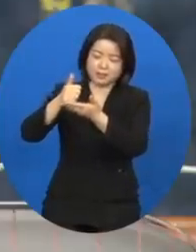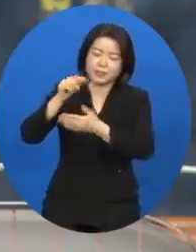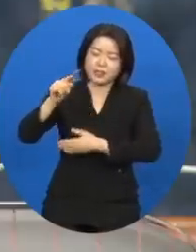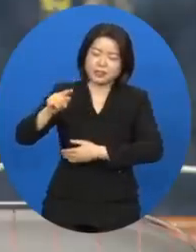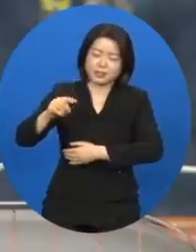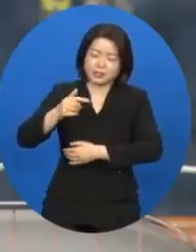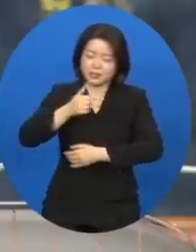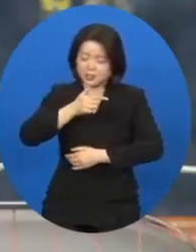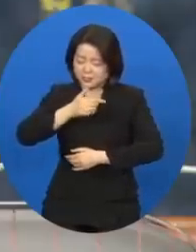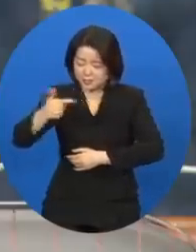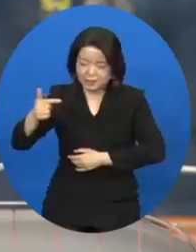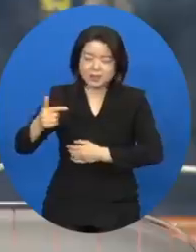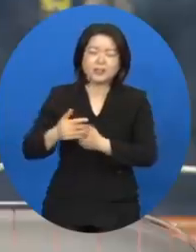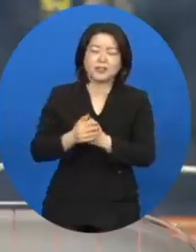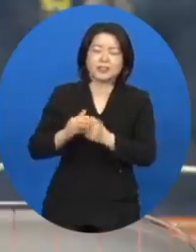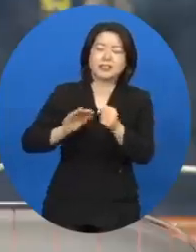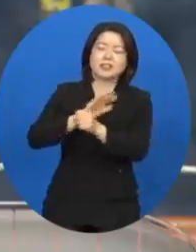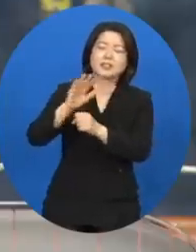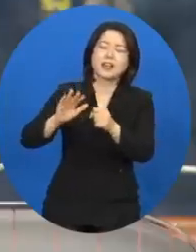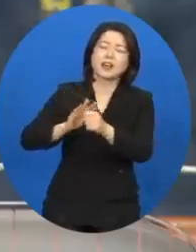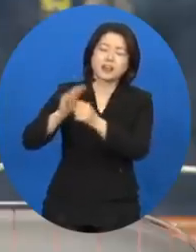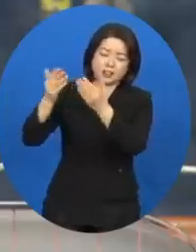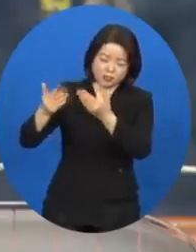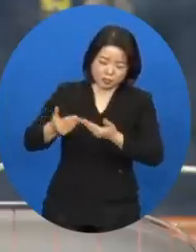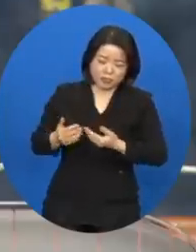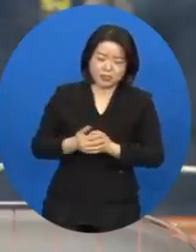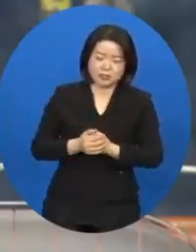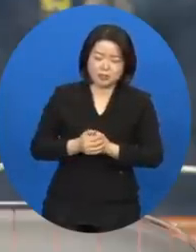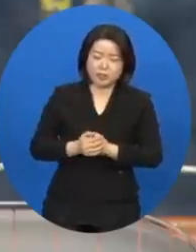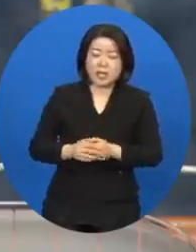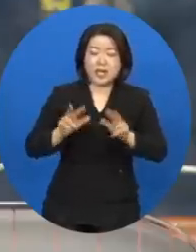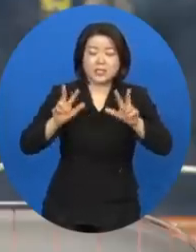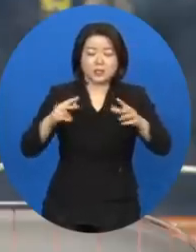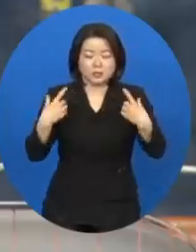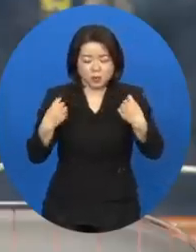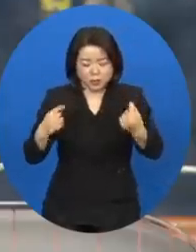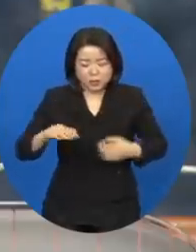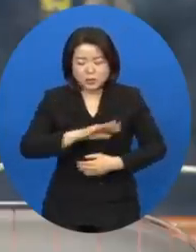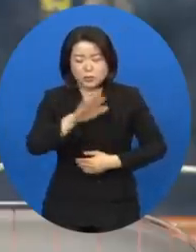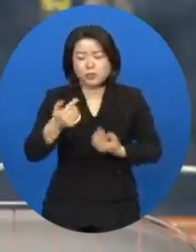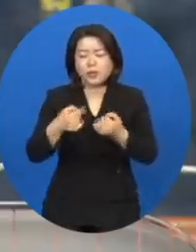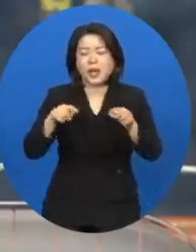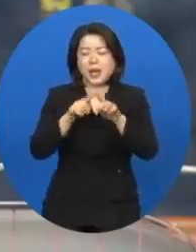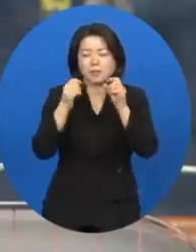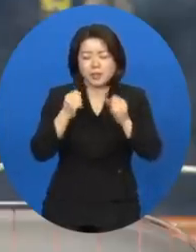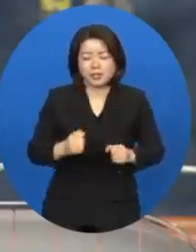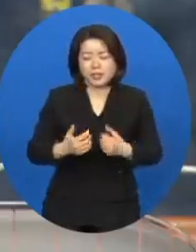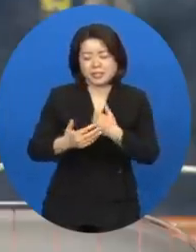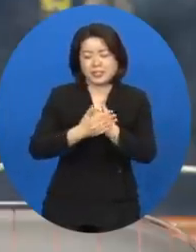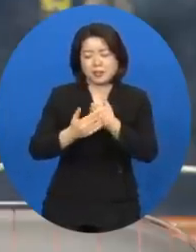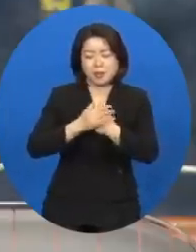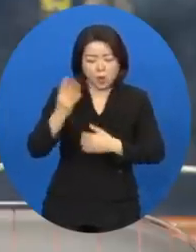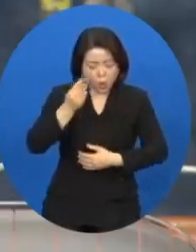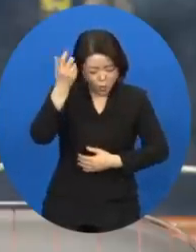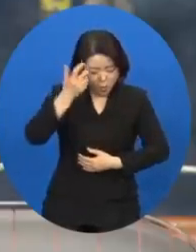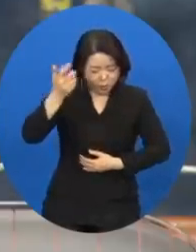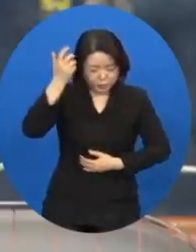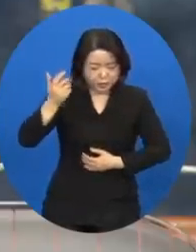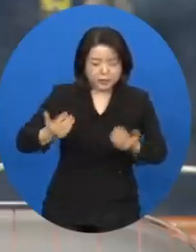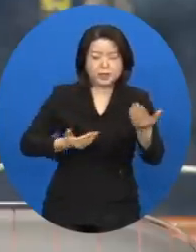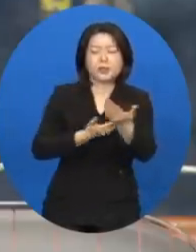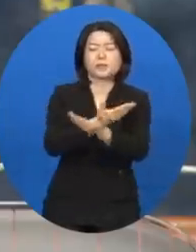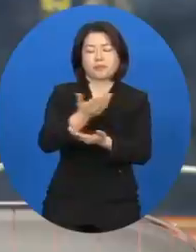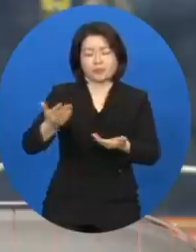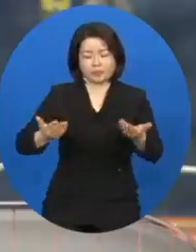말할 수 없는 사랑하심과 지금도 우리와 함께 하시는 보혜사 성령의